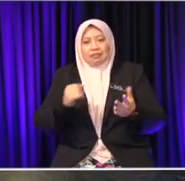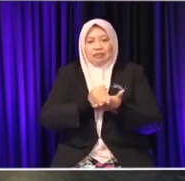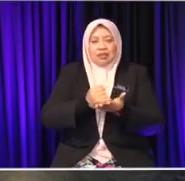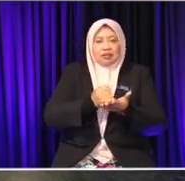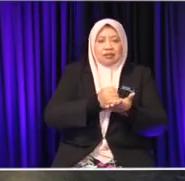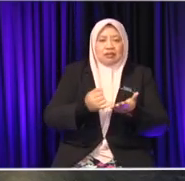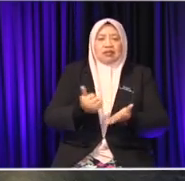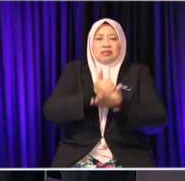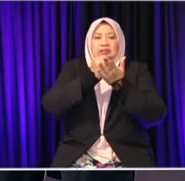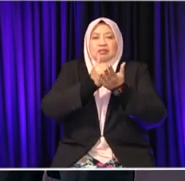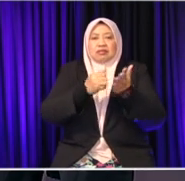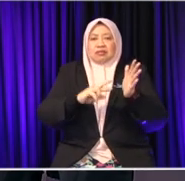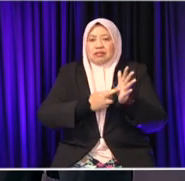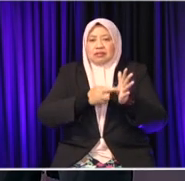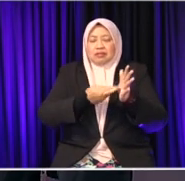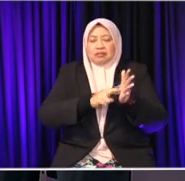saya